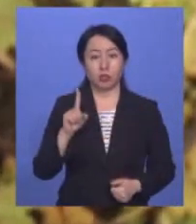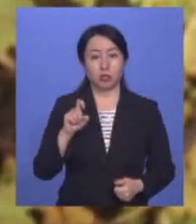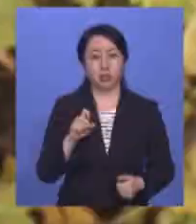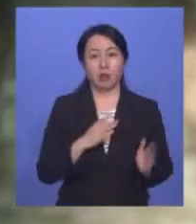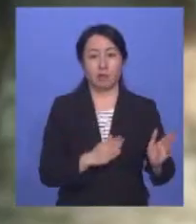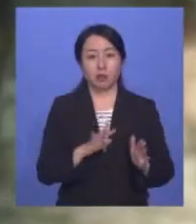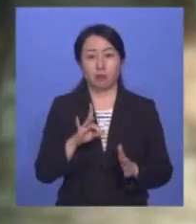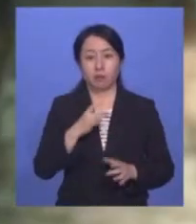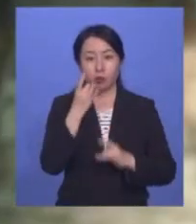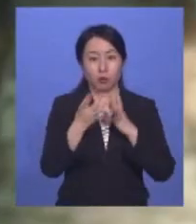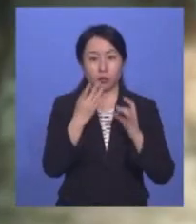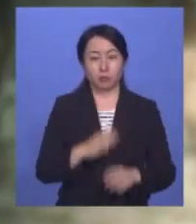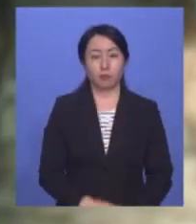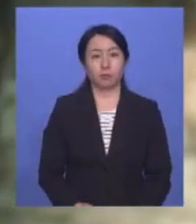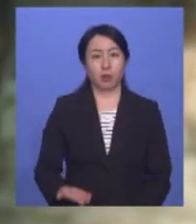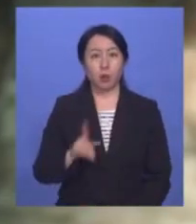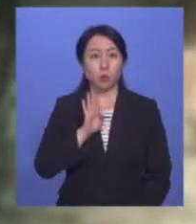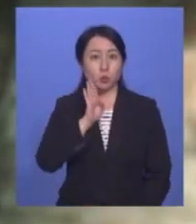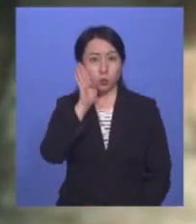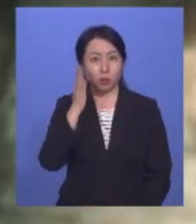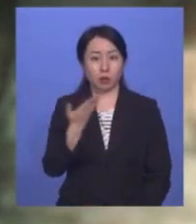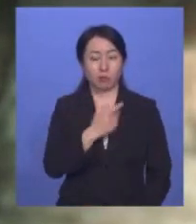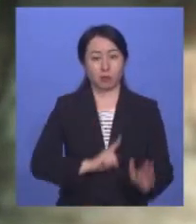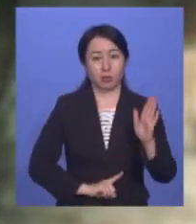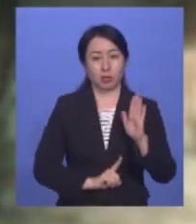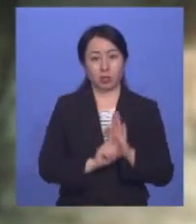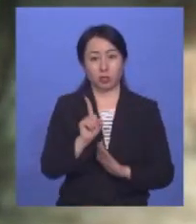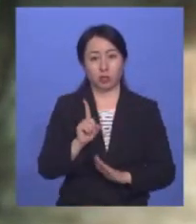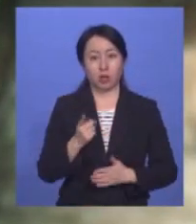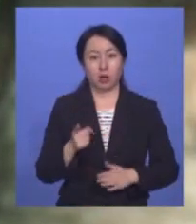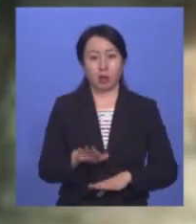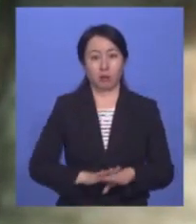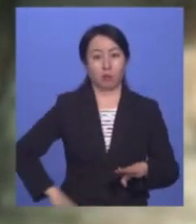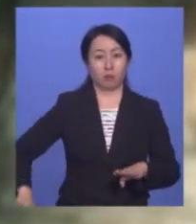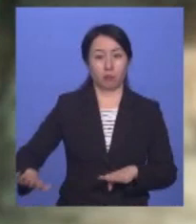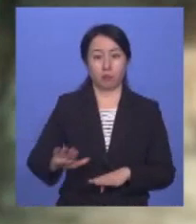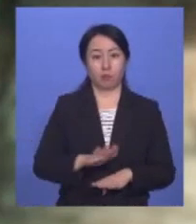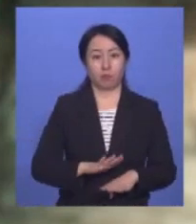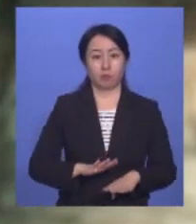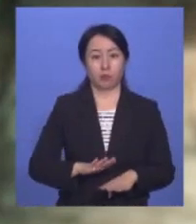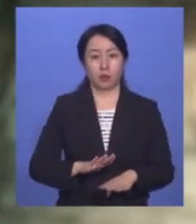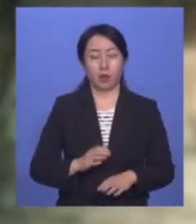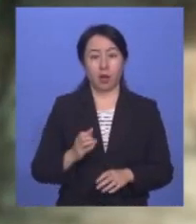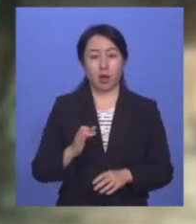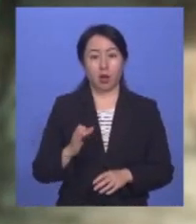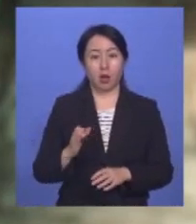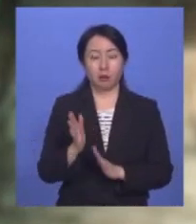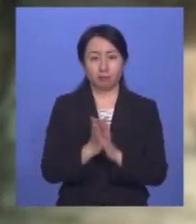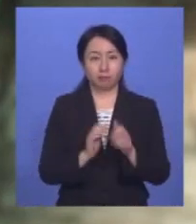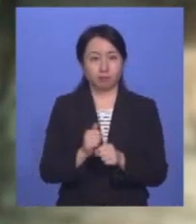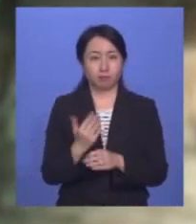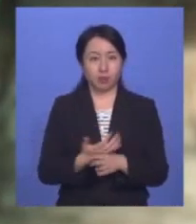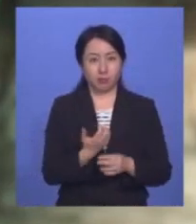видов флоры. С утра мы начинаем, как полагается, это по территории. Мы боремся с сорняками, потом